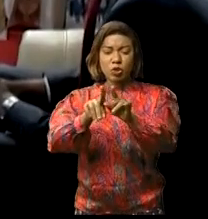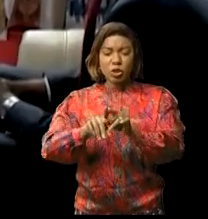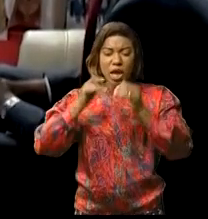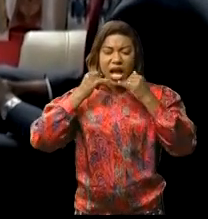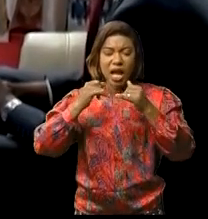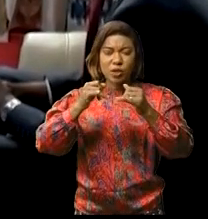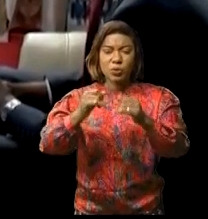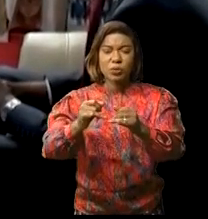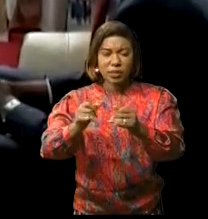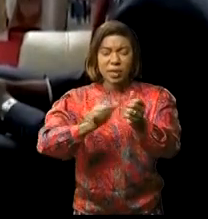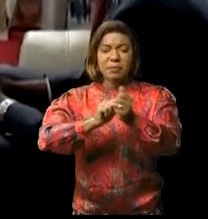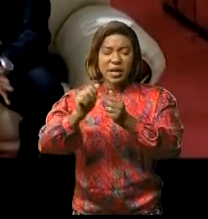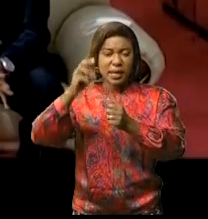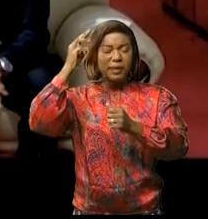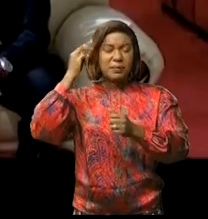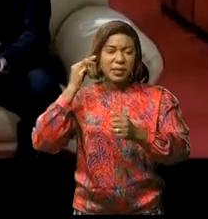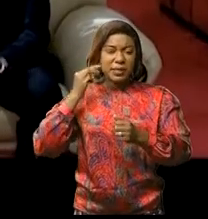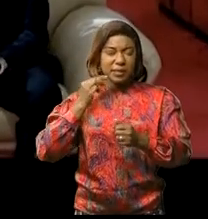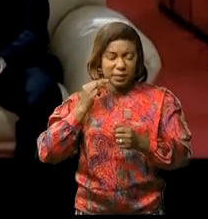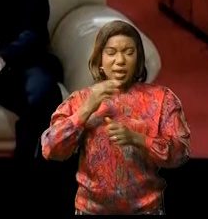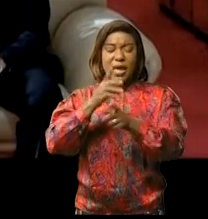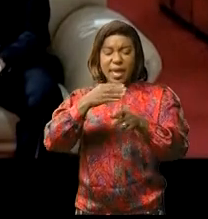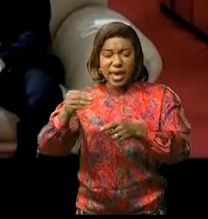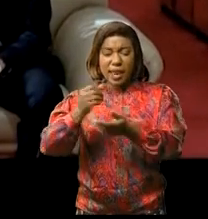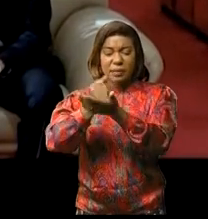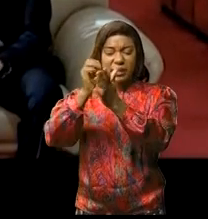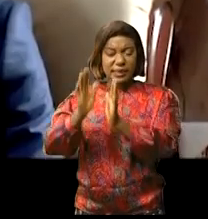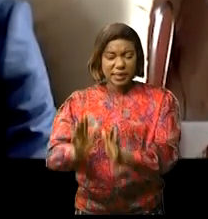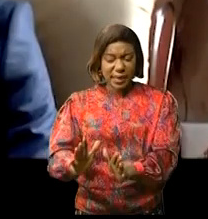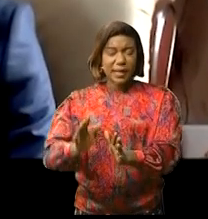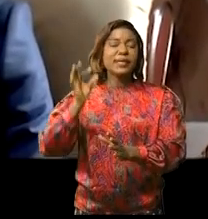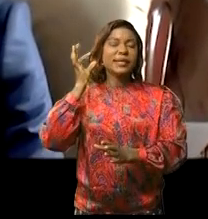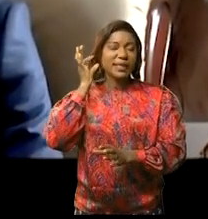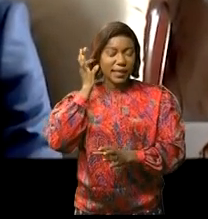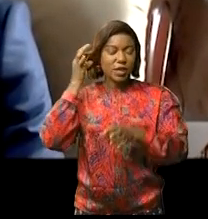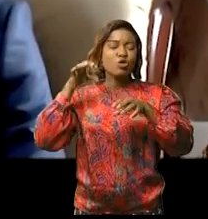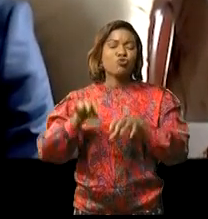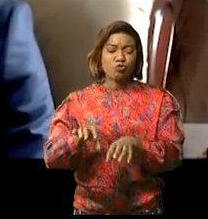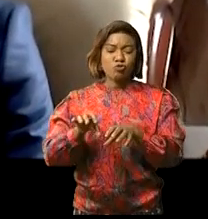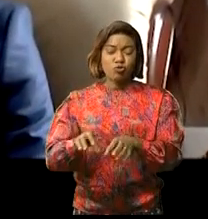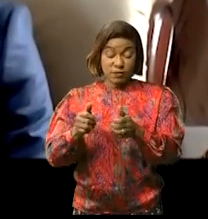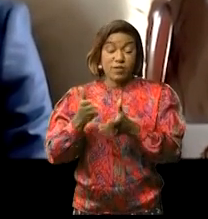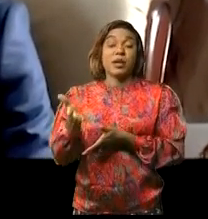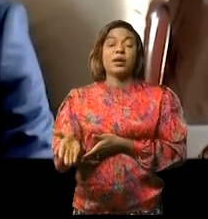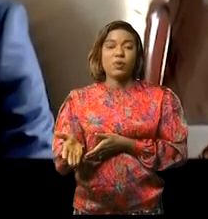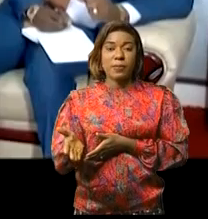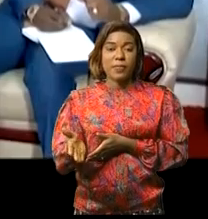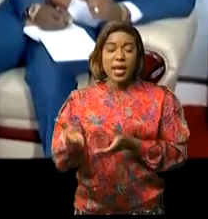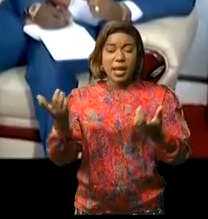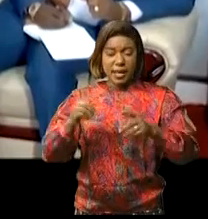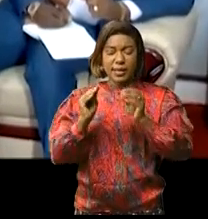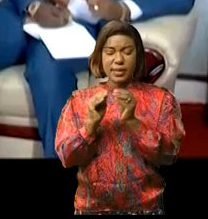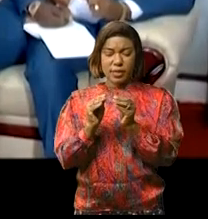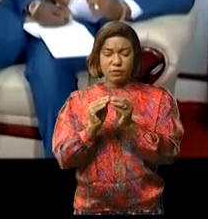2 de la diplomatie congolaise, Samia Dubangwa-Woto, par l'ambassadeur kényan en RDC. Au cours de cette audience, ces